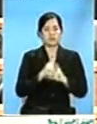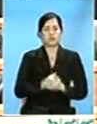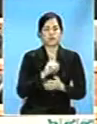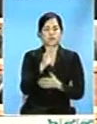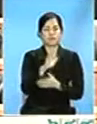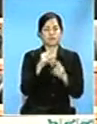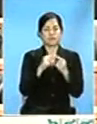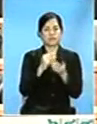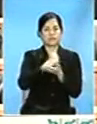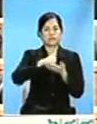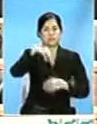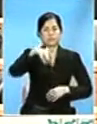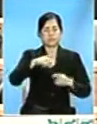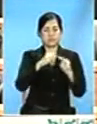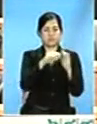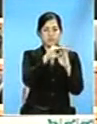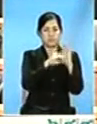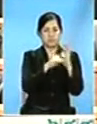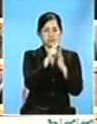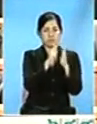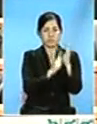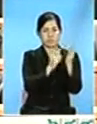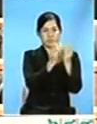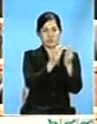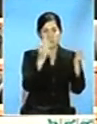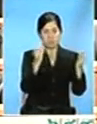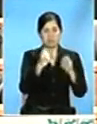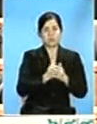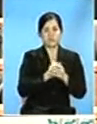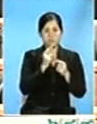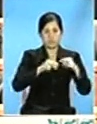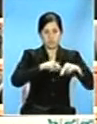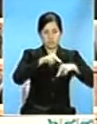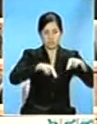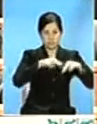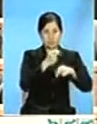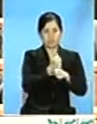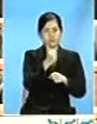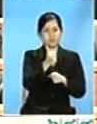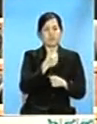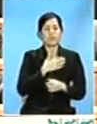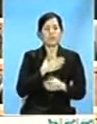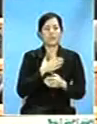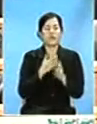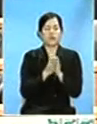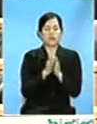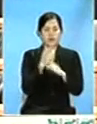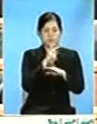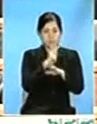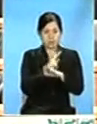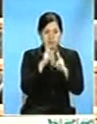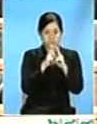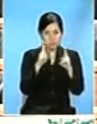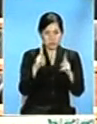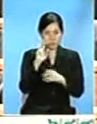าร่างรัฐธรรมนูญนี้เองนะครับซึ่งท่านประธานสามารถตรวจสอบได้นะครับผมเองเป็นผู้หนึ่งนะครับเป็นประธานกรรมาธิการวิส